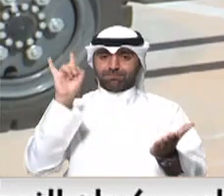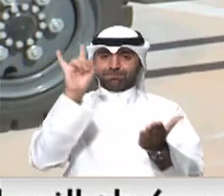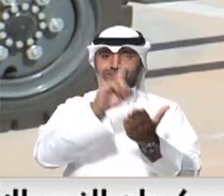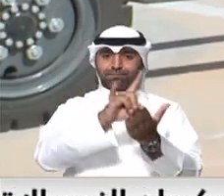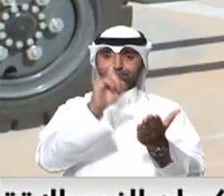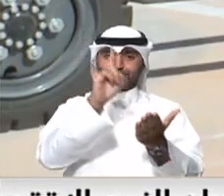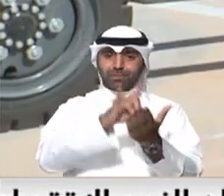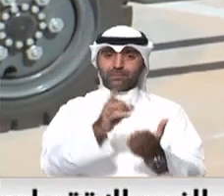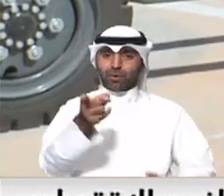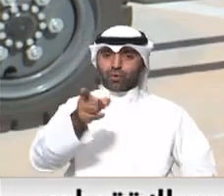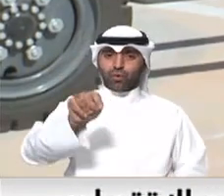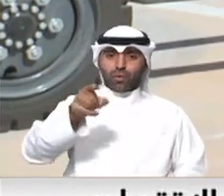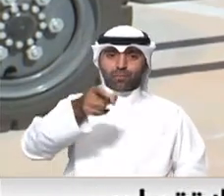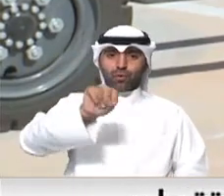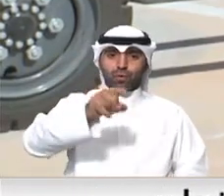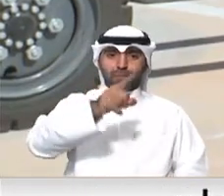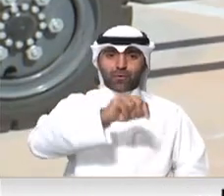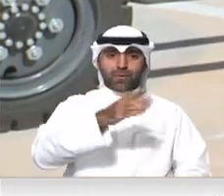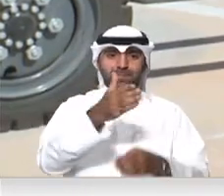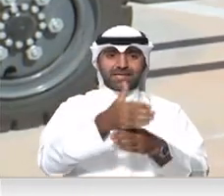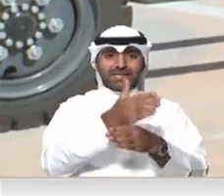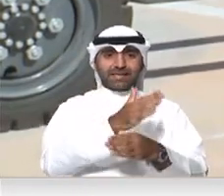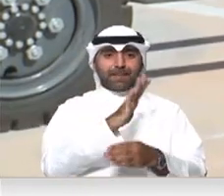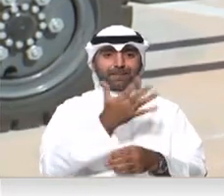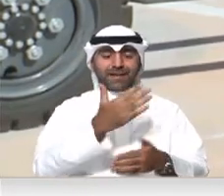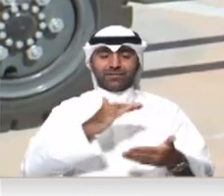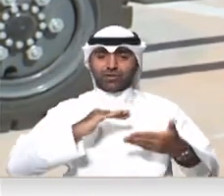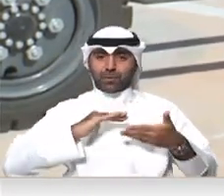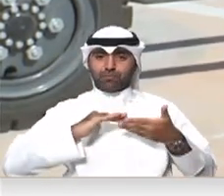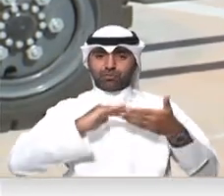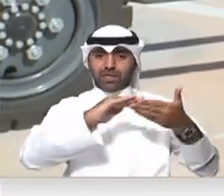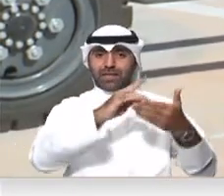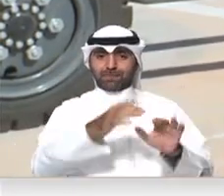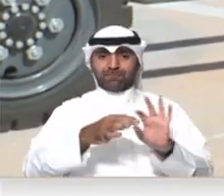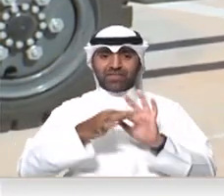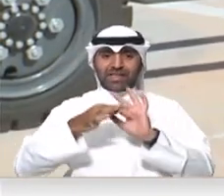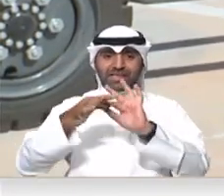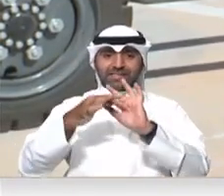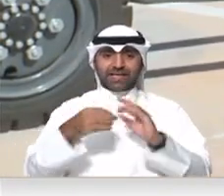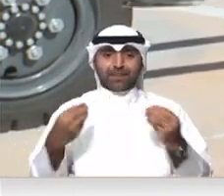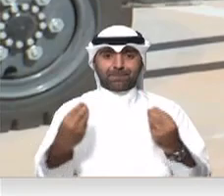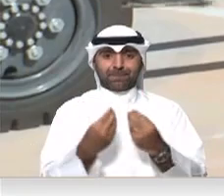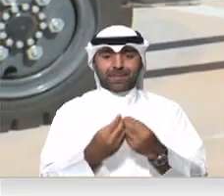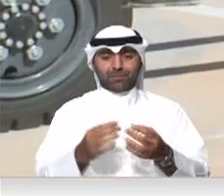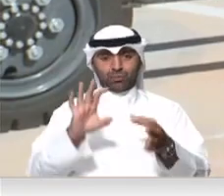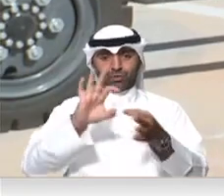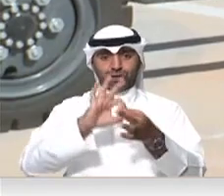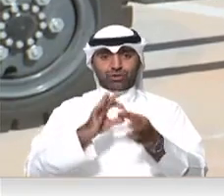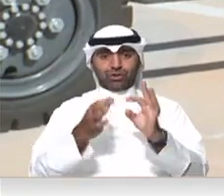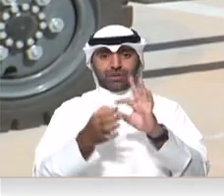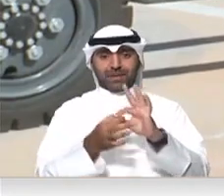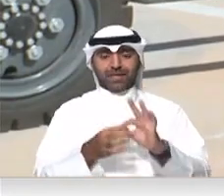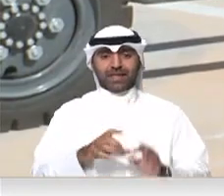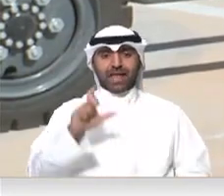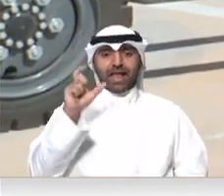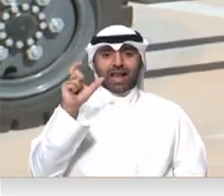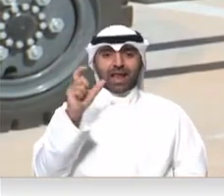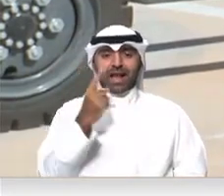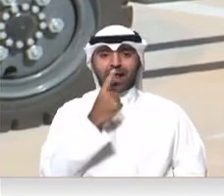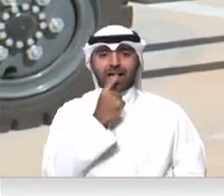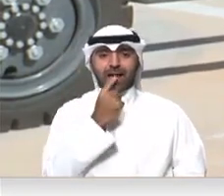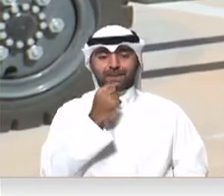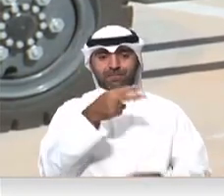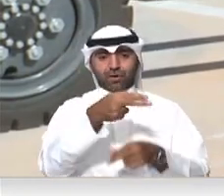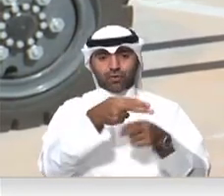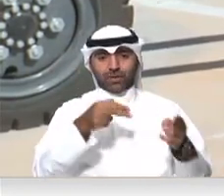الفيضانات والسيول تحت إشراف جمعية الهلال الأحمر الكويتي مع نظيره جمعية الهلال الأحمر الليبي